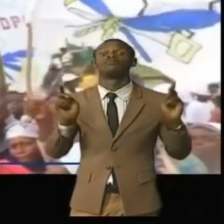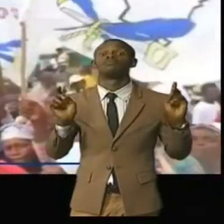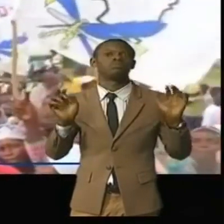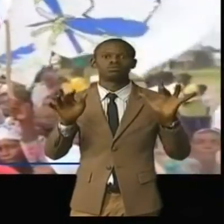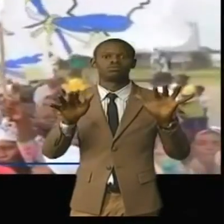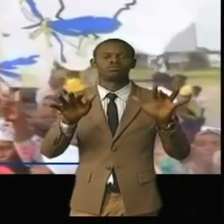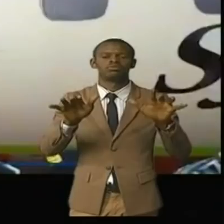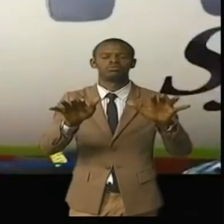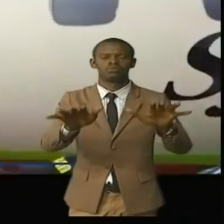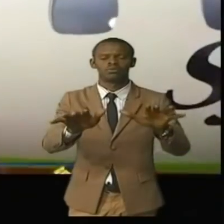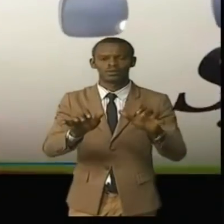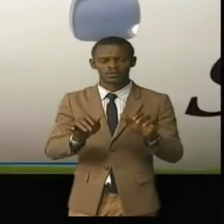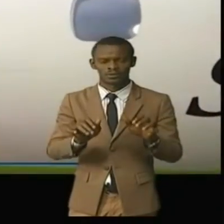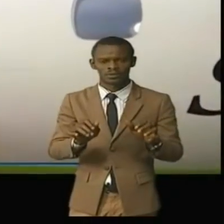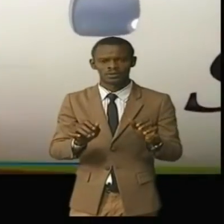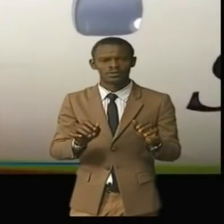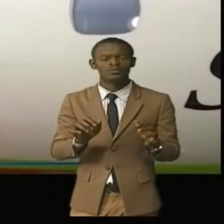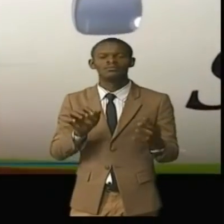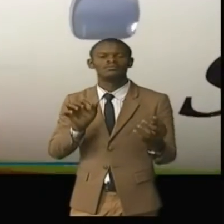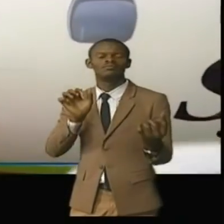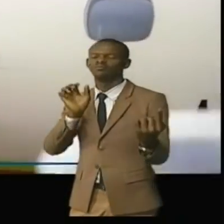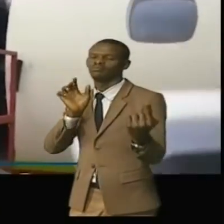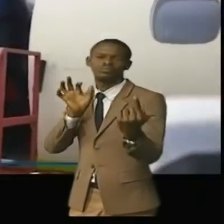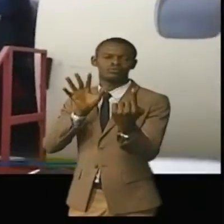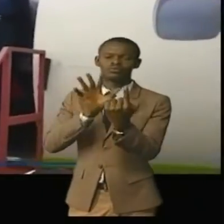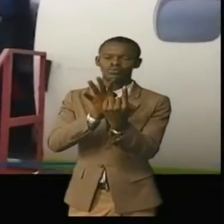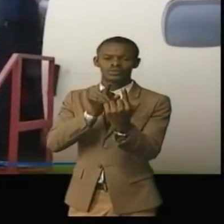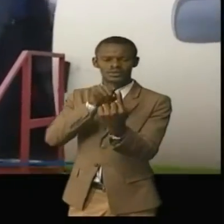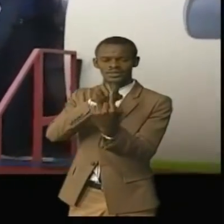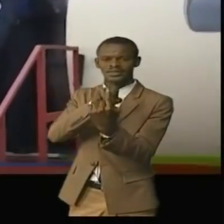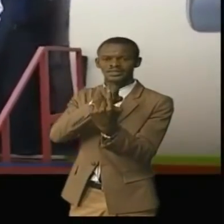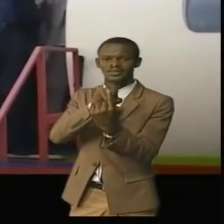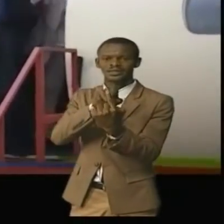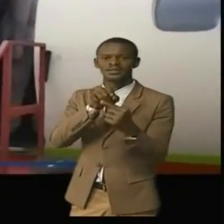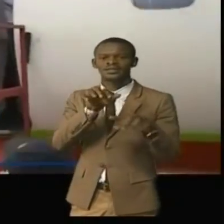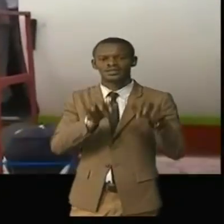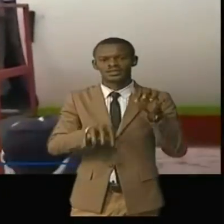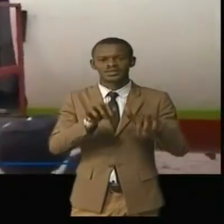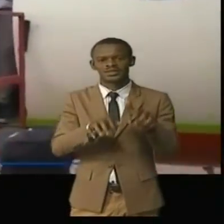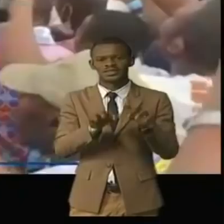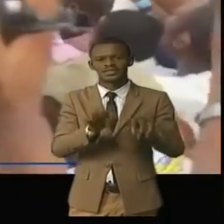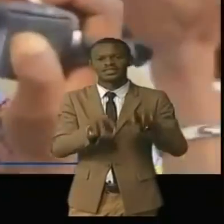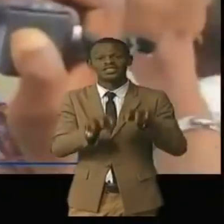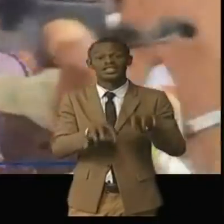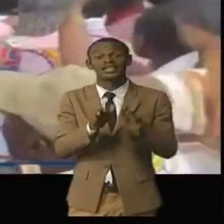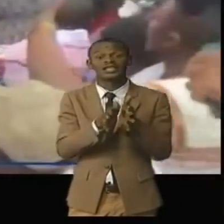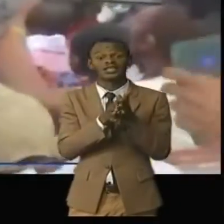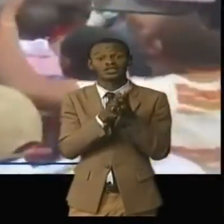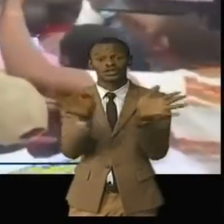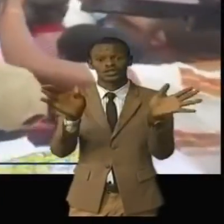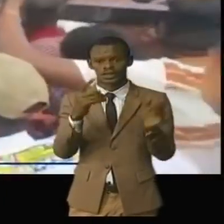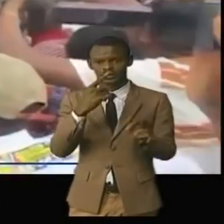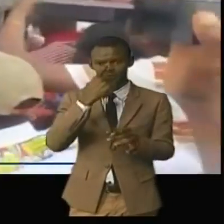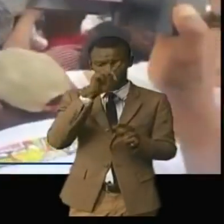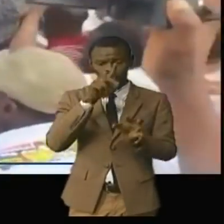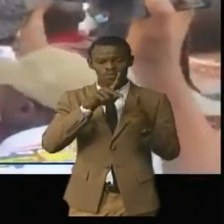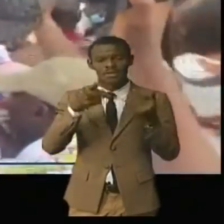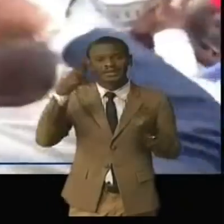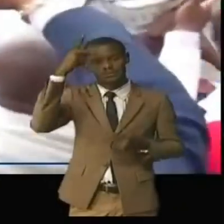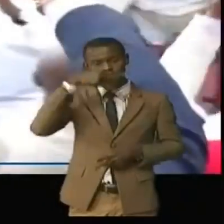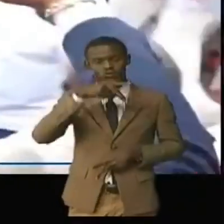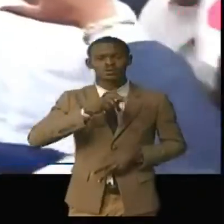politique de Félix Antoine Tshisekedi. Devant cette foule compacte, le secrétaire général de l'Union pour la démocratie et le progrès